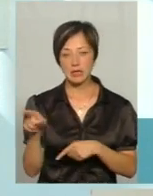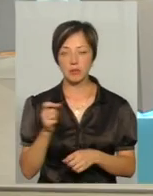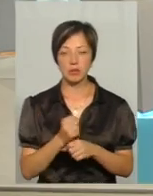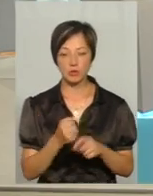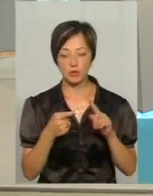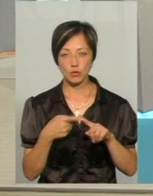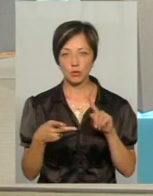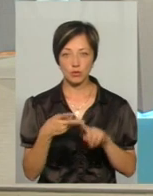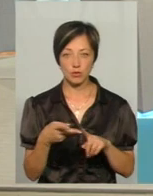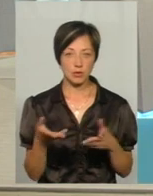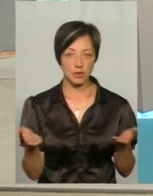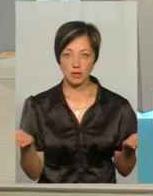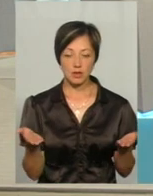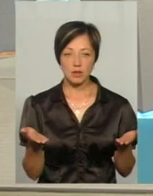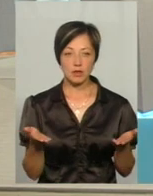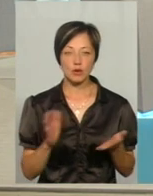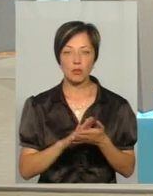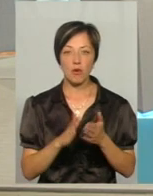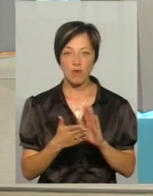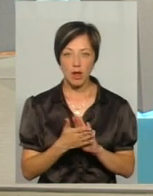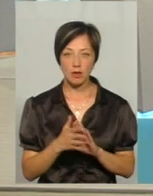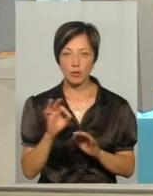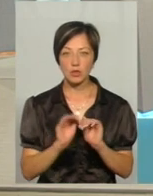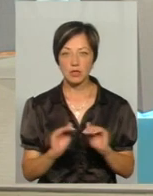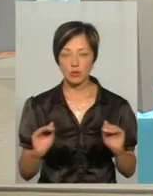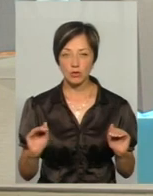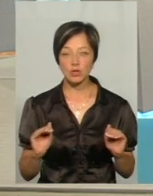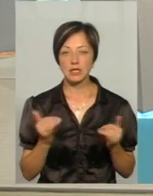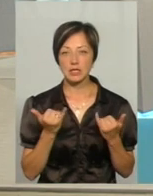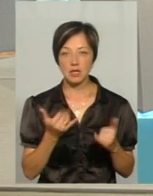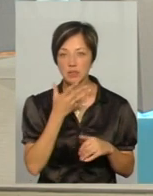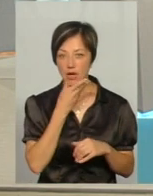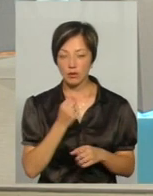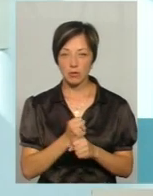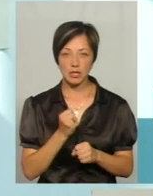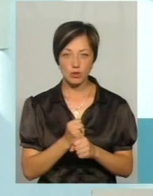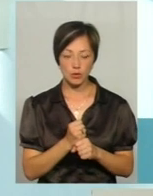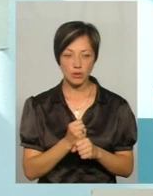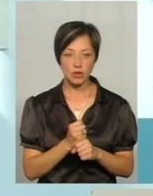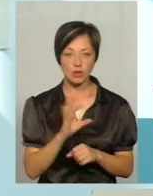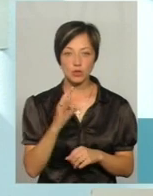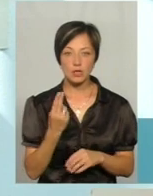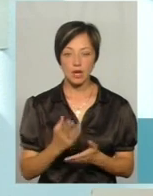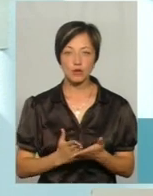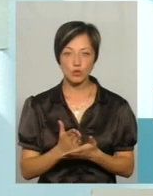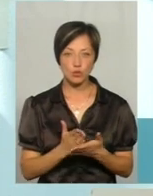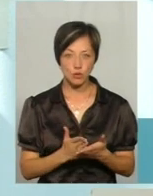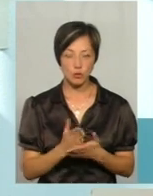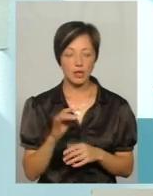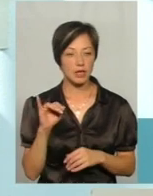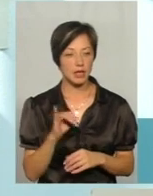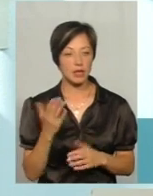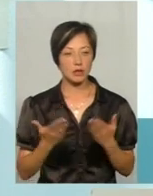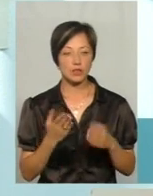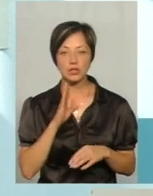одній, на другій роботі, домовляйся якось про садочок дітей. Зараз гарно працюють соціальні служби, і якщо